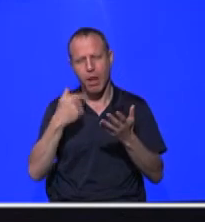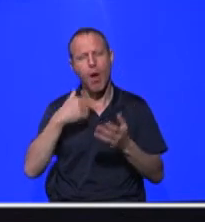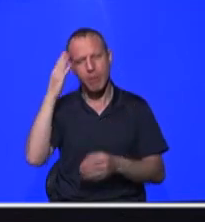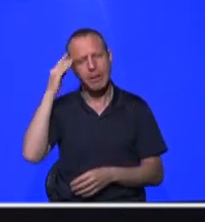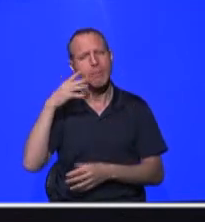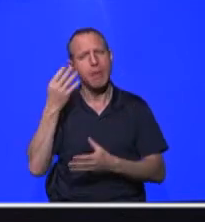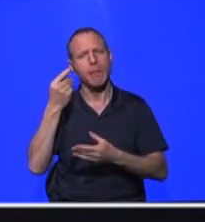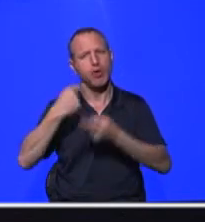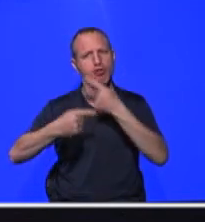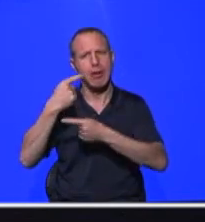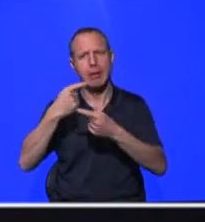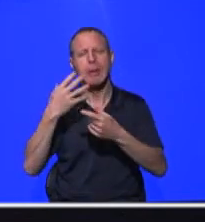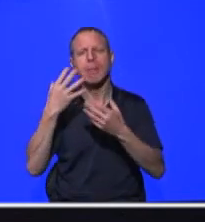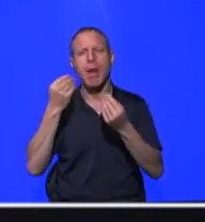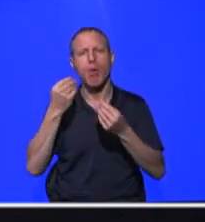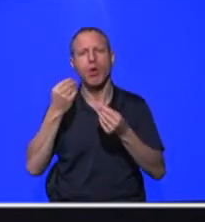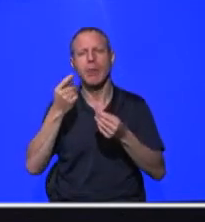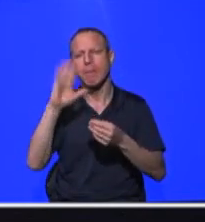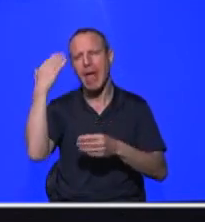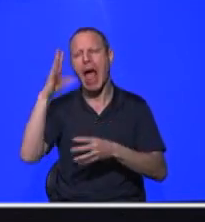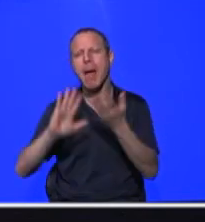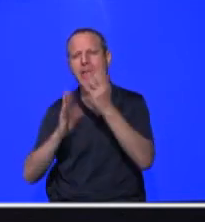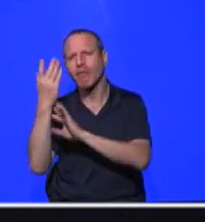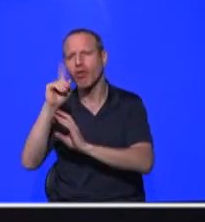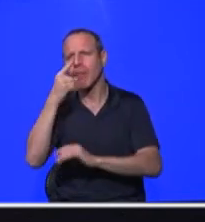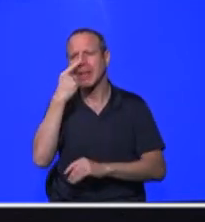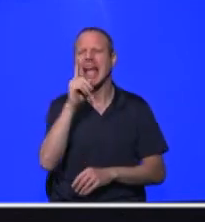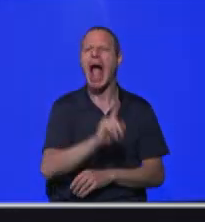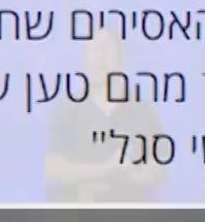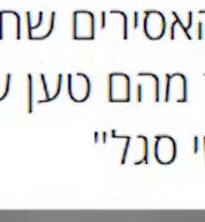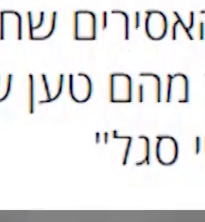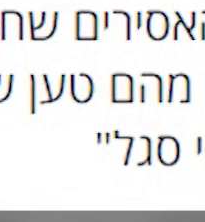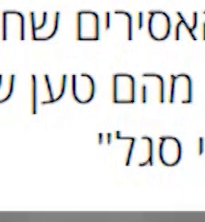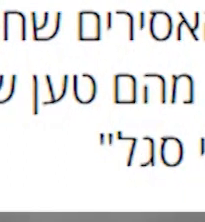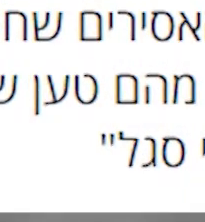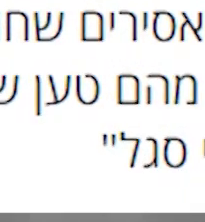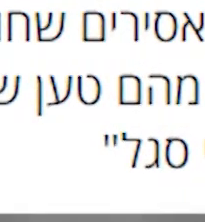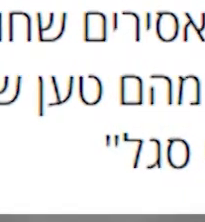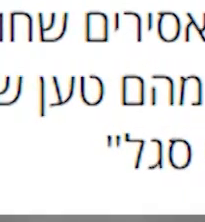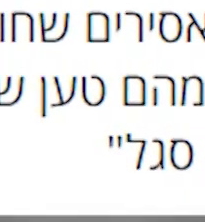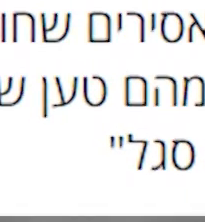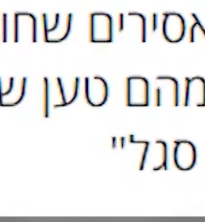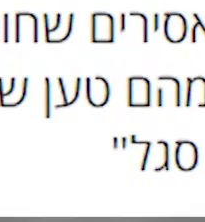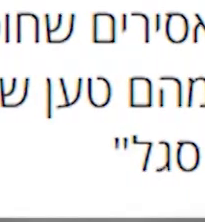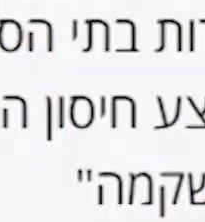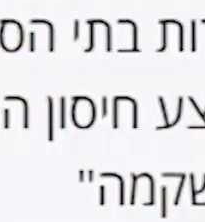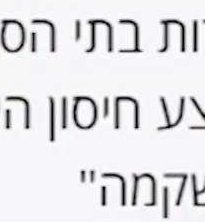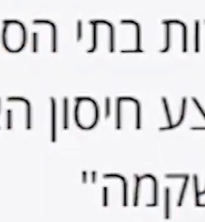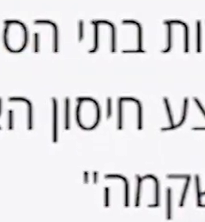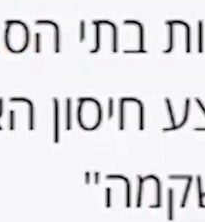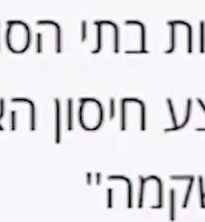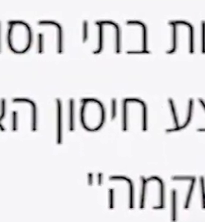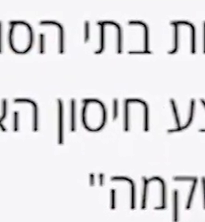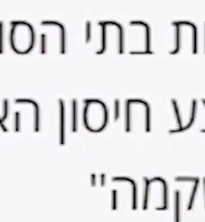לפני הרבה שנים רבות, מי היה למשרפות ומי לגזים. אני לא מבין, באגף אחר הוא כן יכול, להדביק, ופה הוא לא יכול